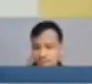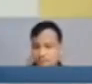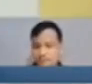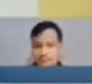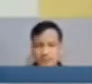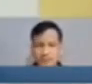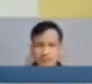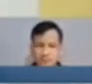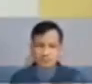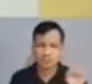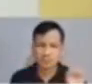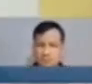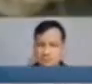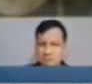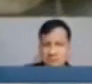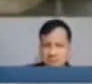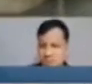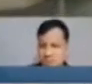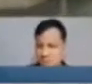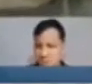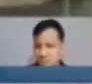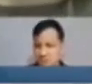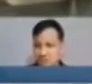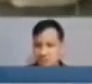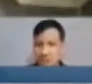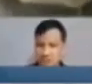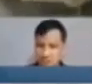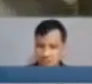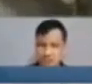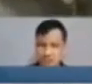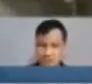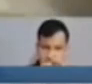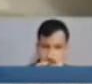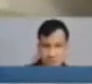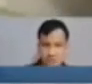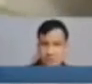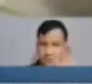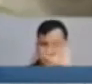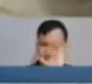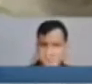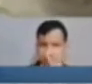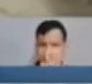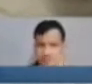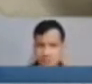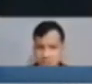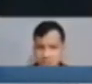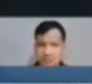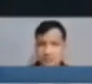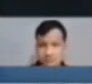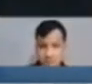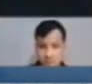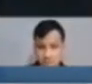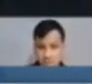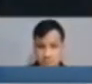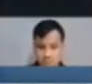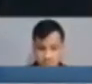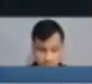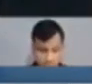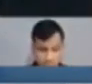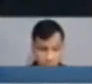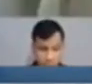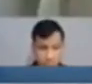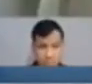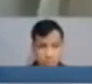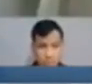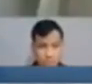po. Dalawang level po to. Isa yung contact tracing training para sa protekta ng ating sarili. At dahil nga po napakataas